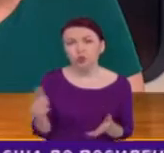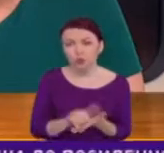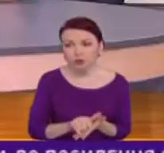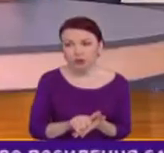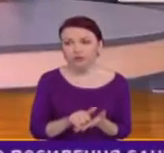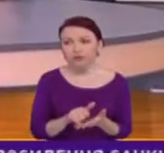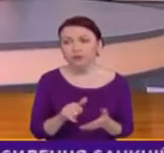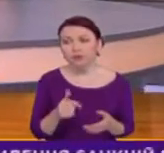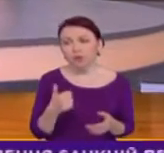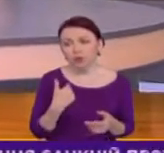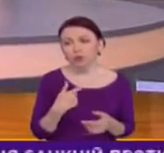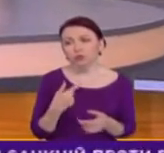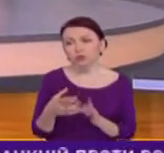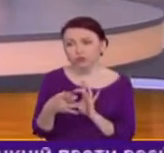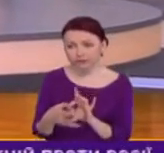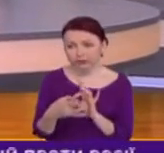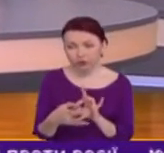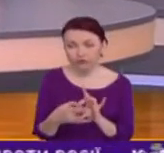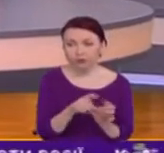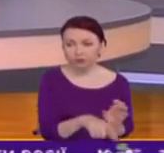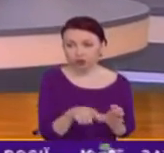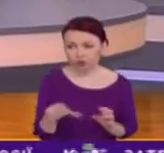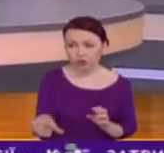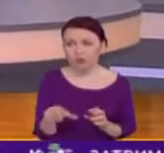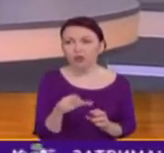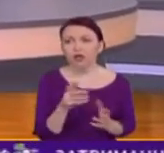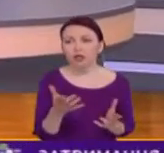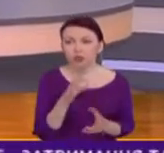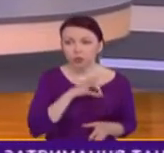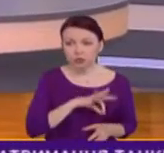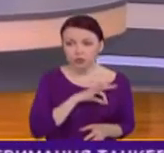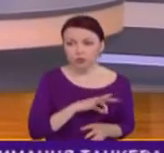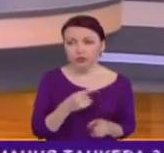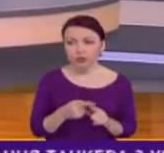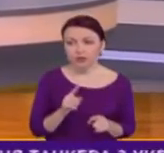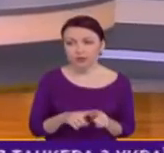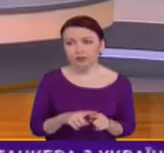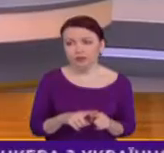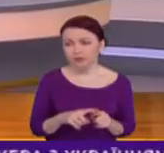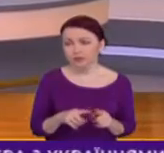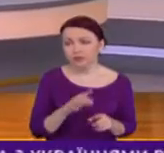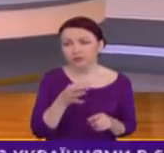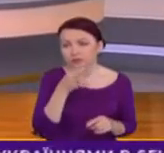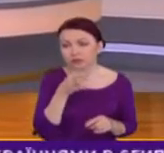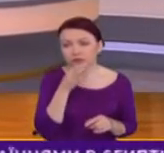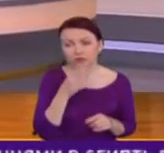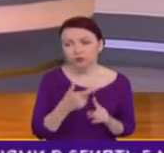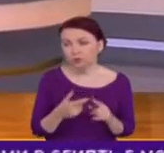у мене був зворотній зв'язок з пасажирами, які користуються цим. Дуже круто. Я ніколи не знав,